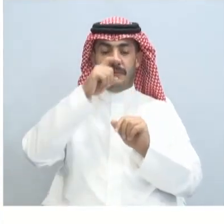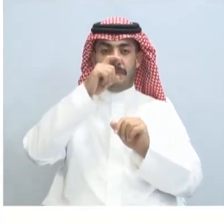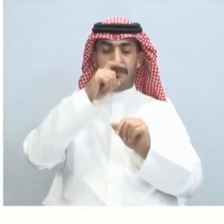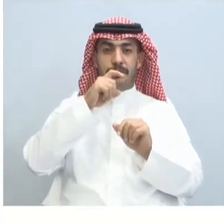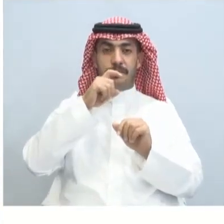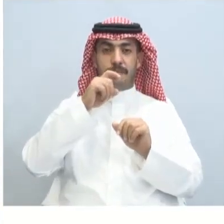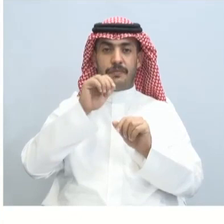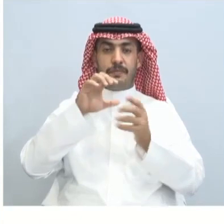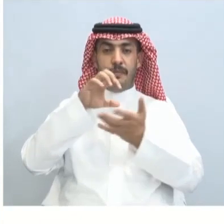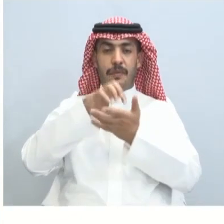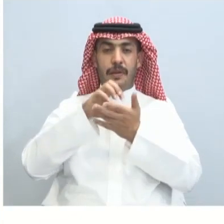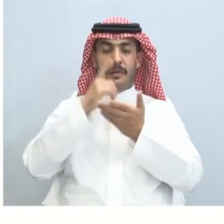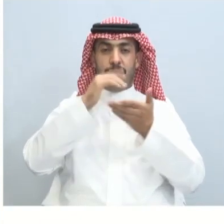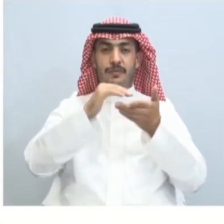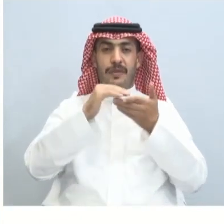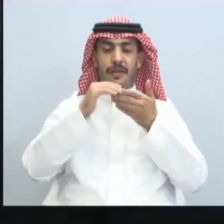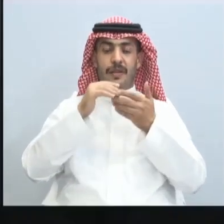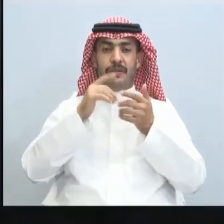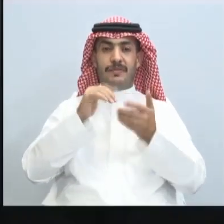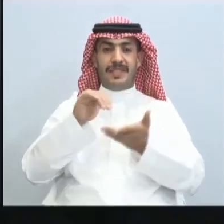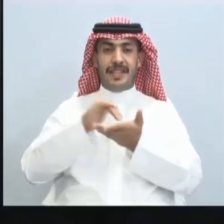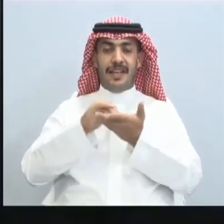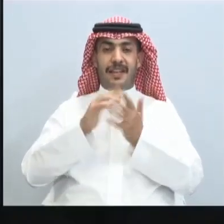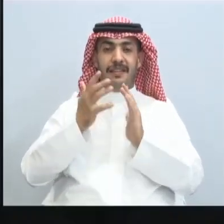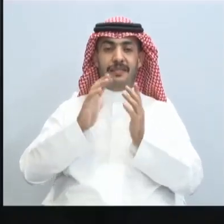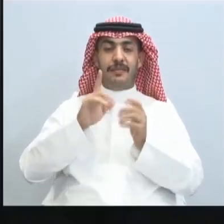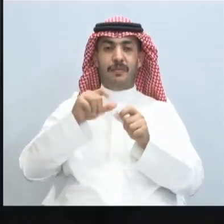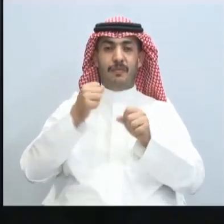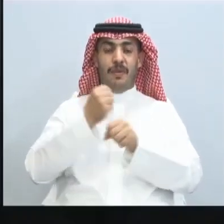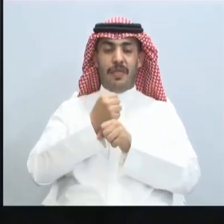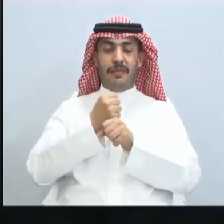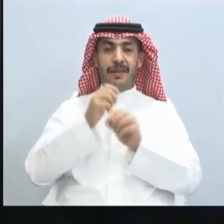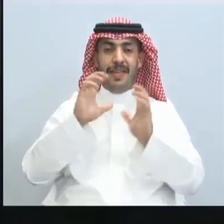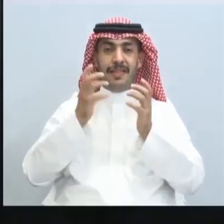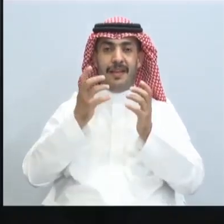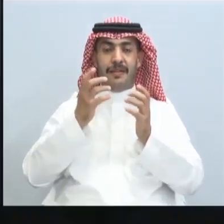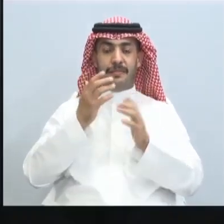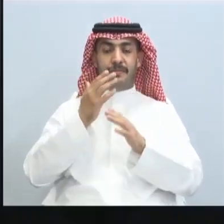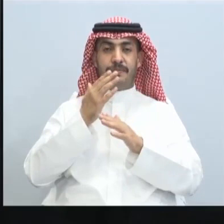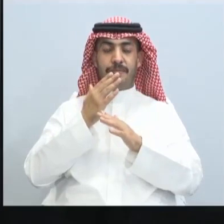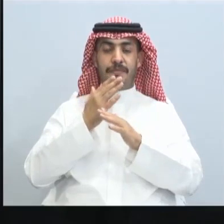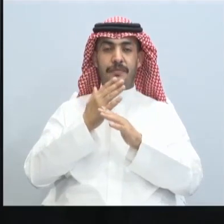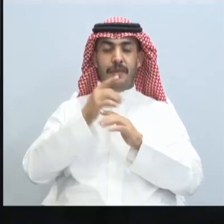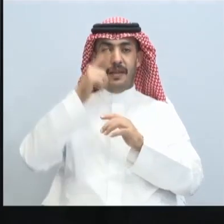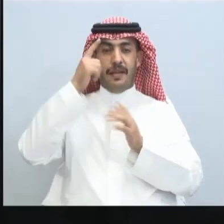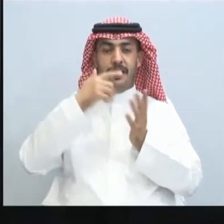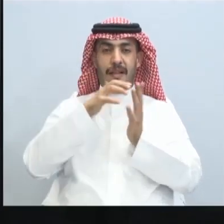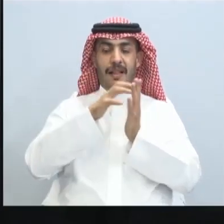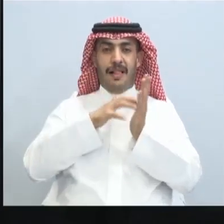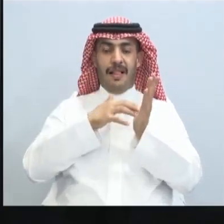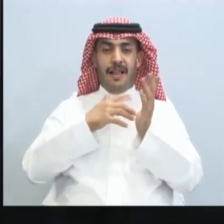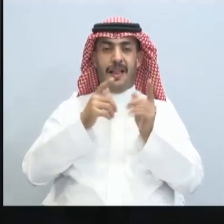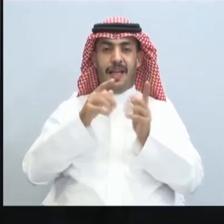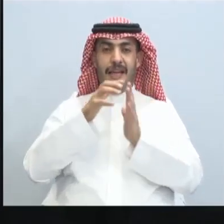وجود البيئه التي تساعد السكرتير او الموظف الاداري على قراءه